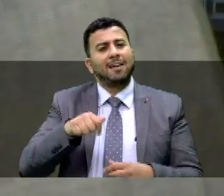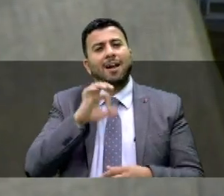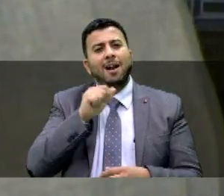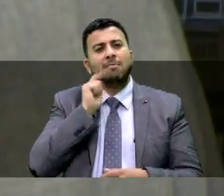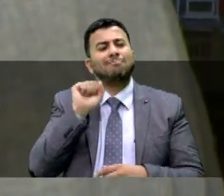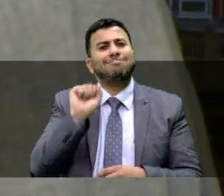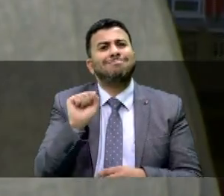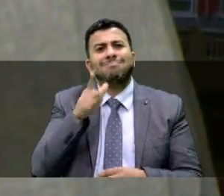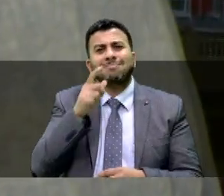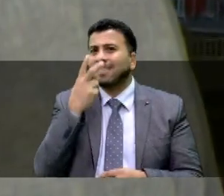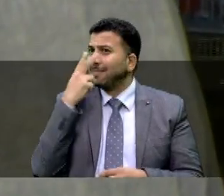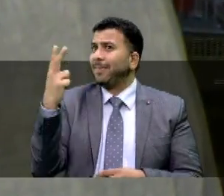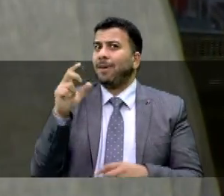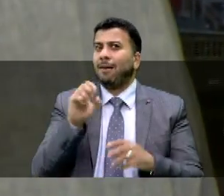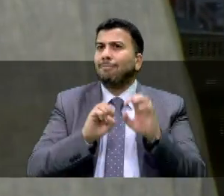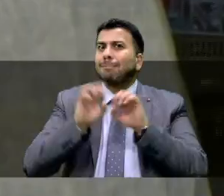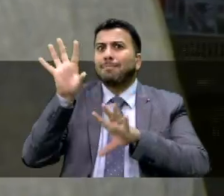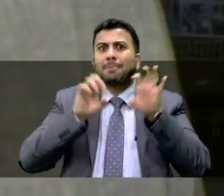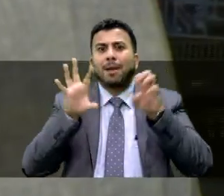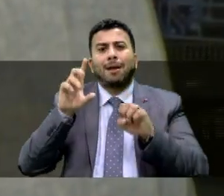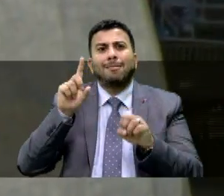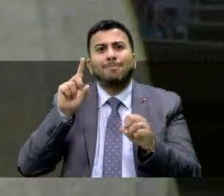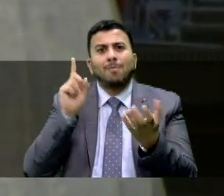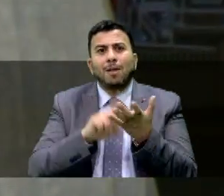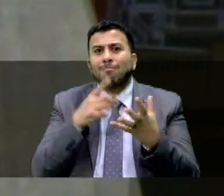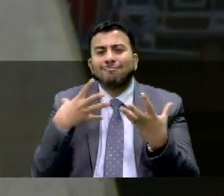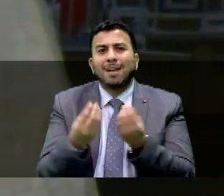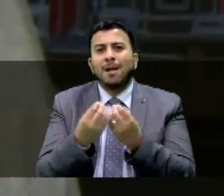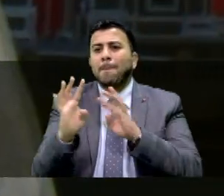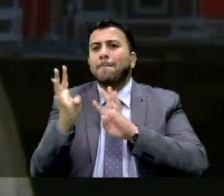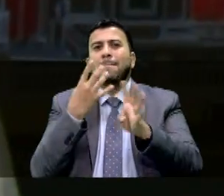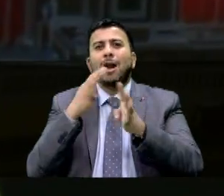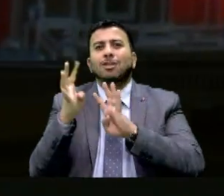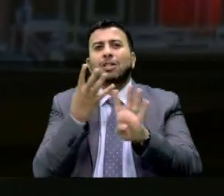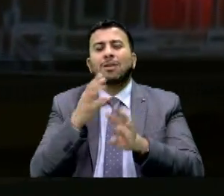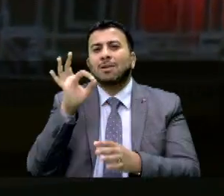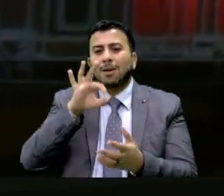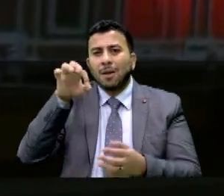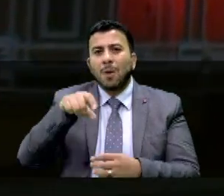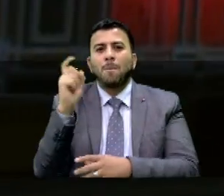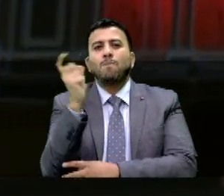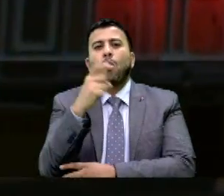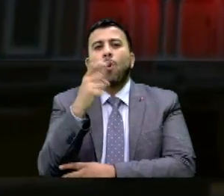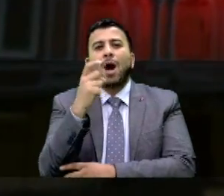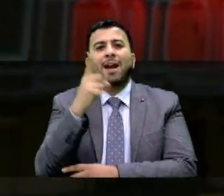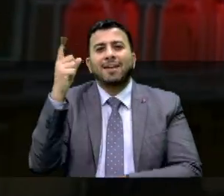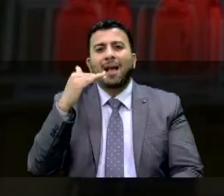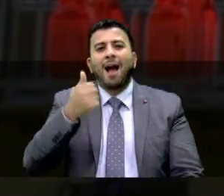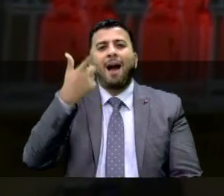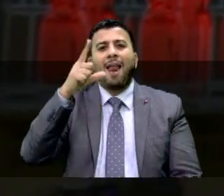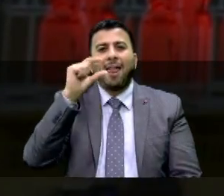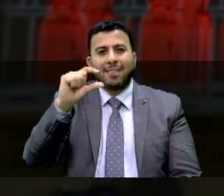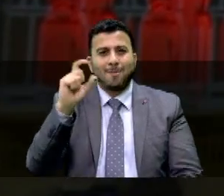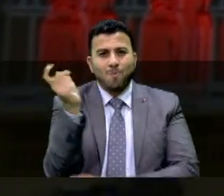إذا تحدثنا عن العروض الحية التي ستكون مصاحبة للمهرجان في منطقة بحيرة خالد، فهناك